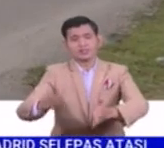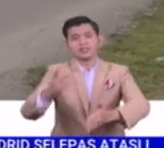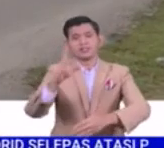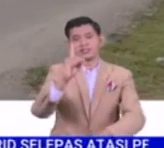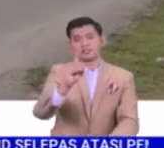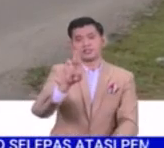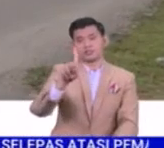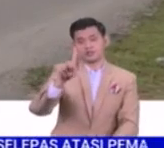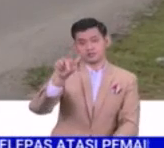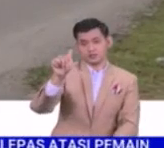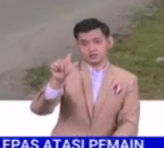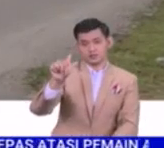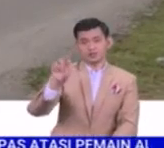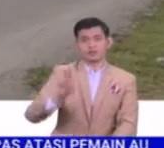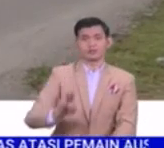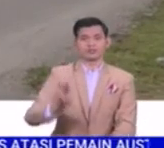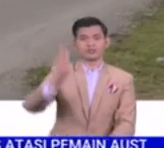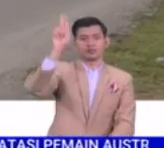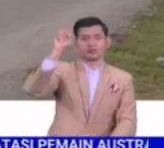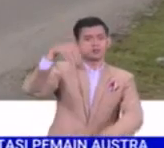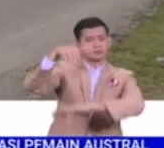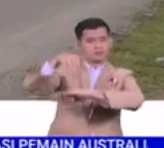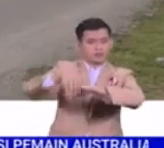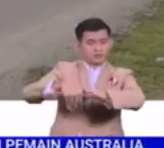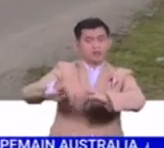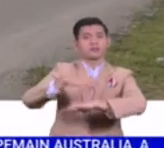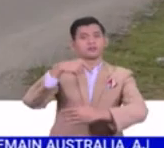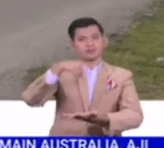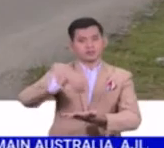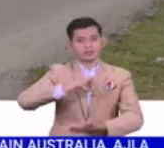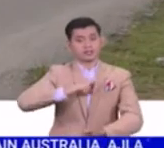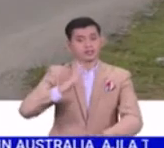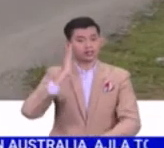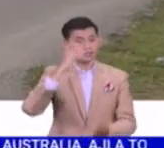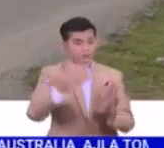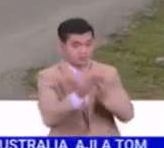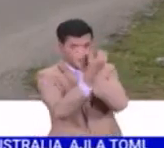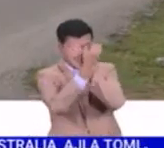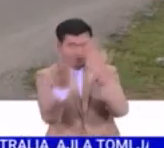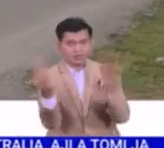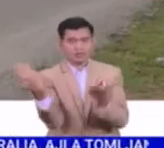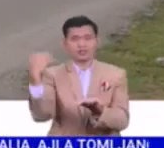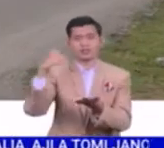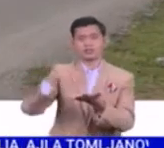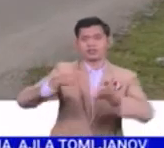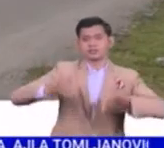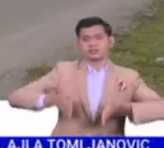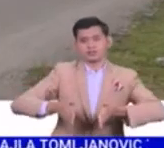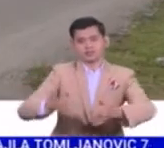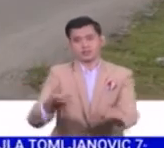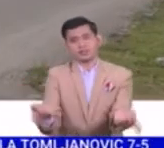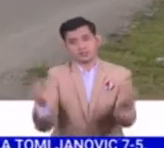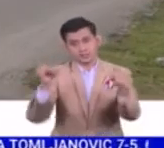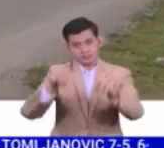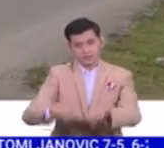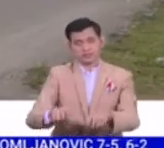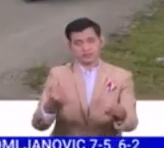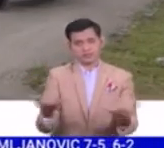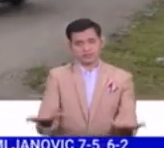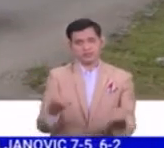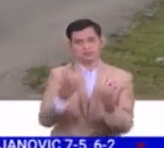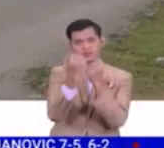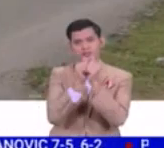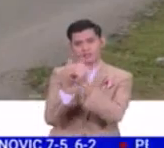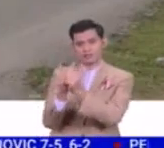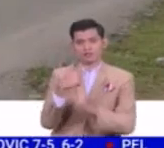utara. Pastikan malam ini saya akan bawakan sekali lagi perkembangan trafik di sini. Pastikan anda setia bersama kami